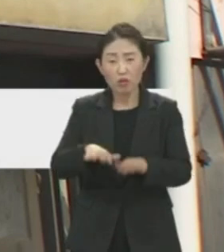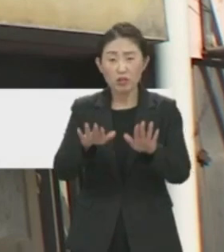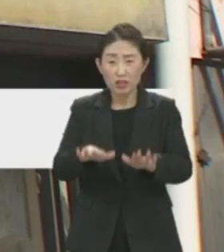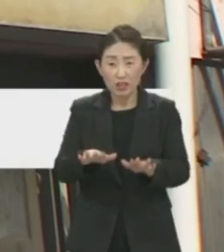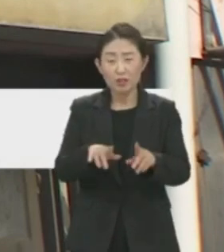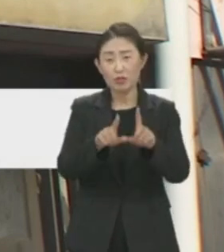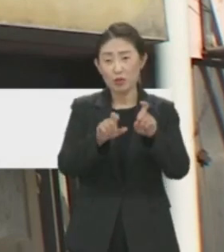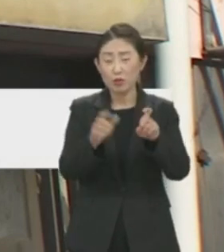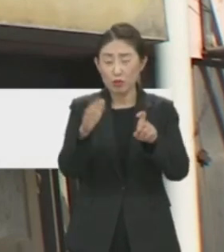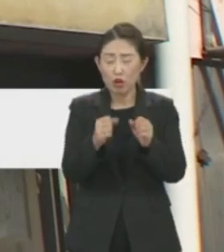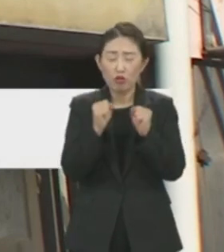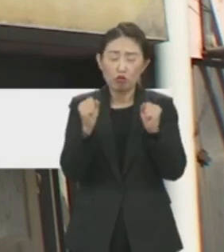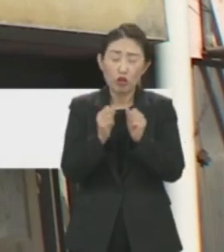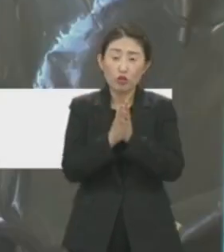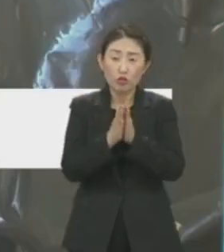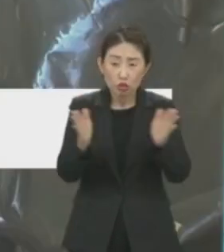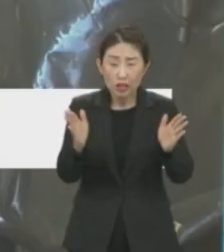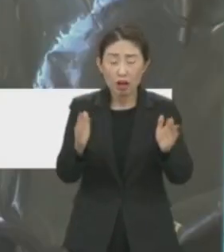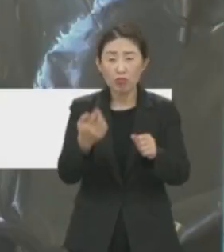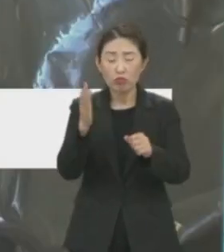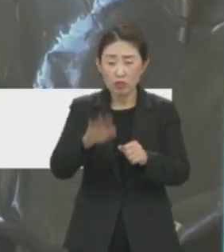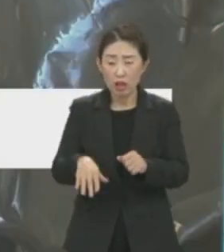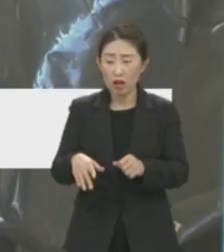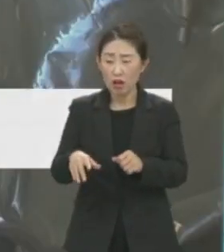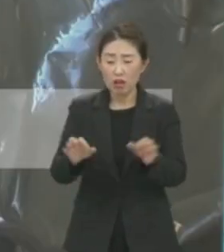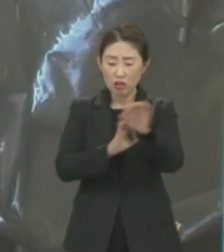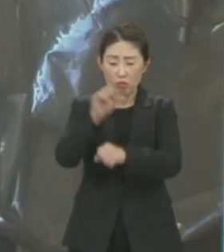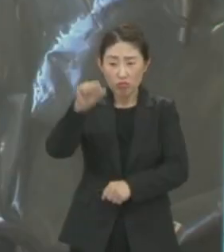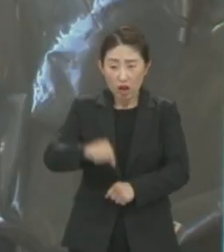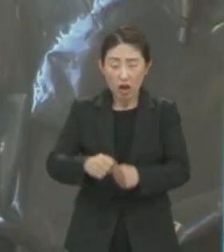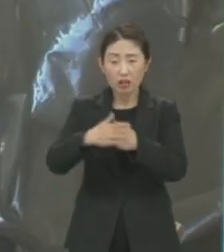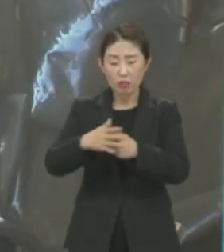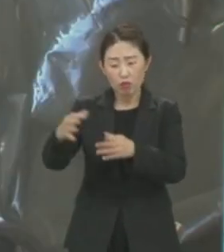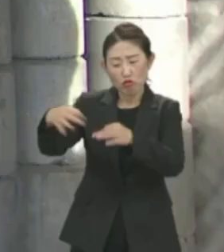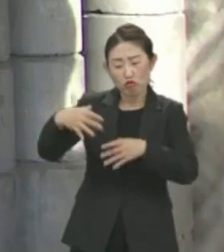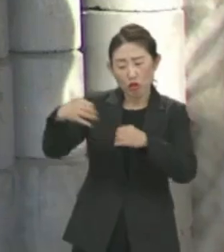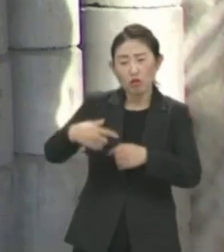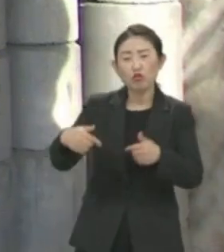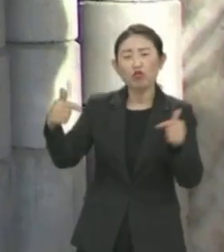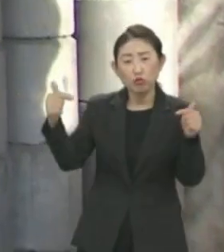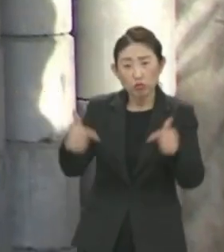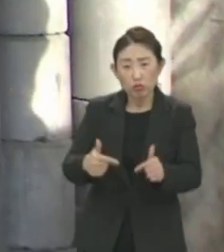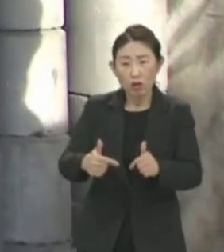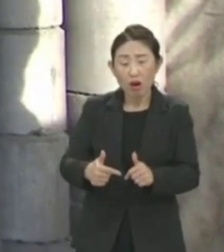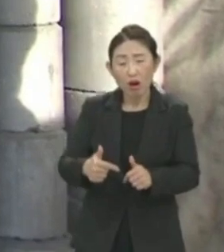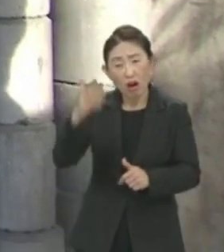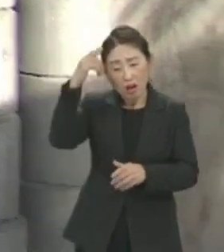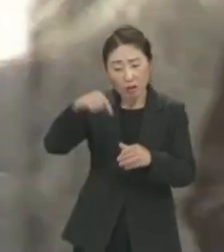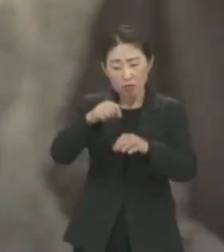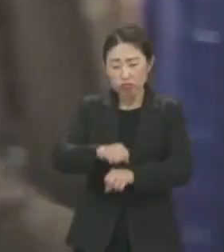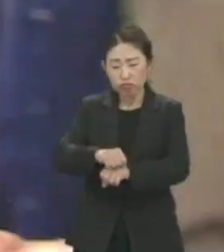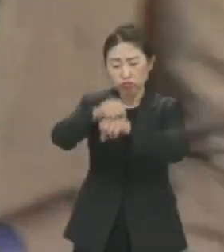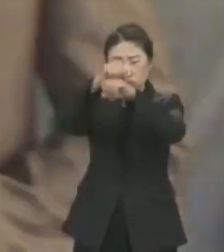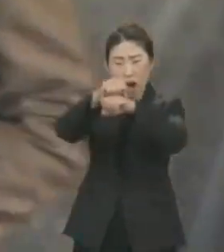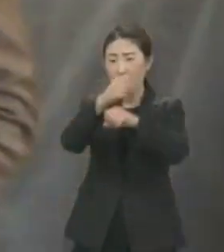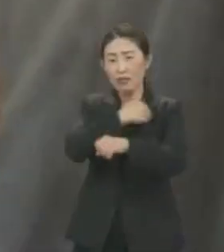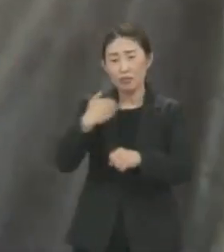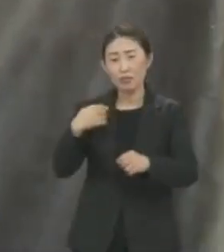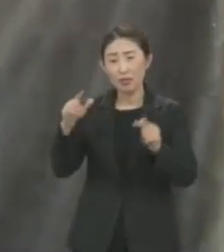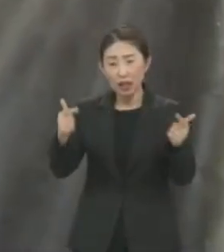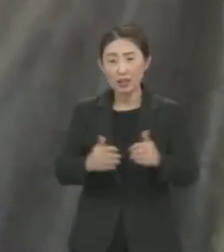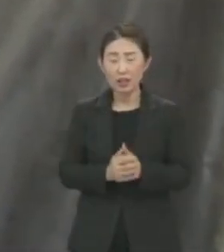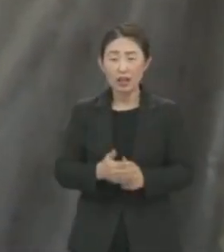시작인데 경기 침체로 기부가 줄면서 비축된 연탄이 얼마 없습니다. 과거 이곳 창고에 이맘때쯤엔